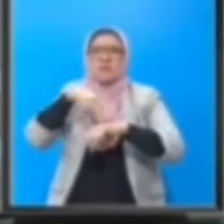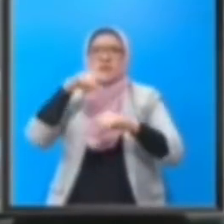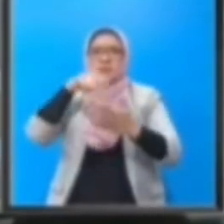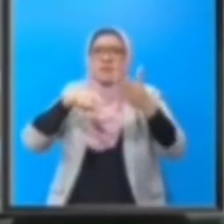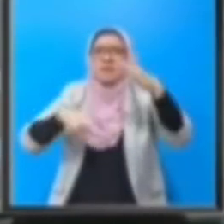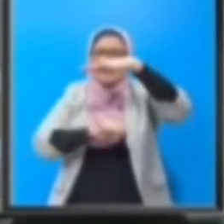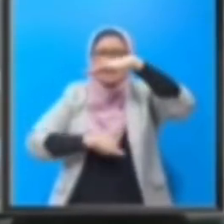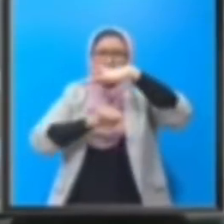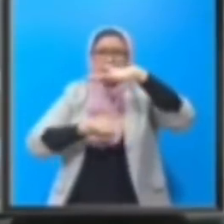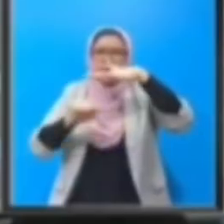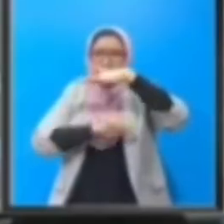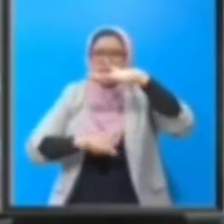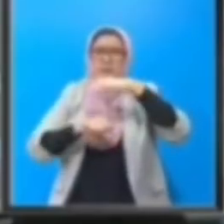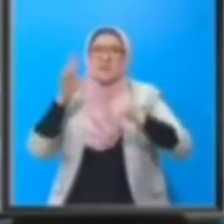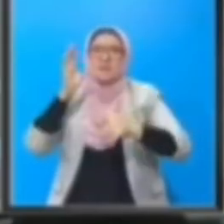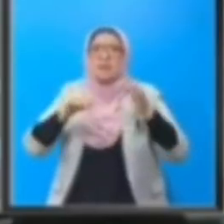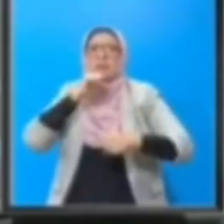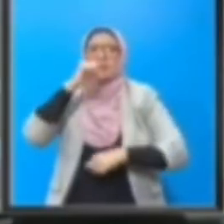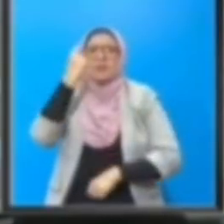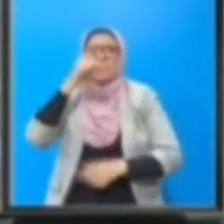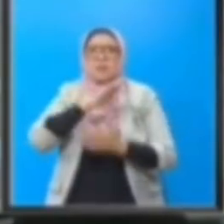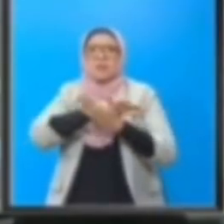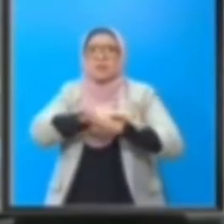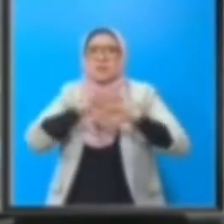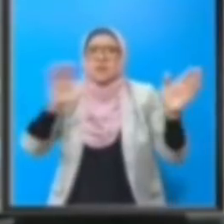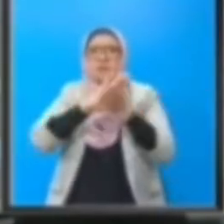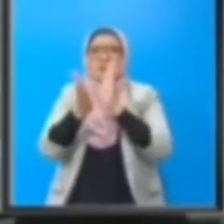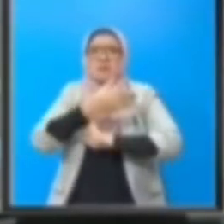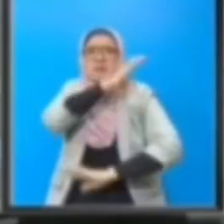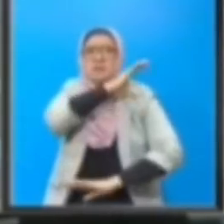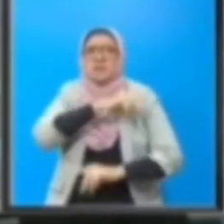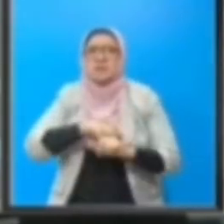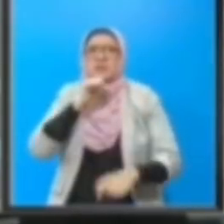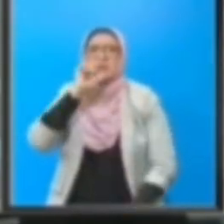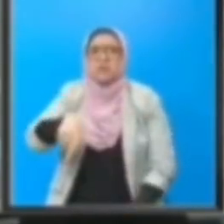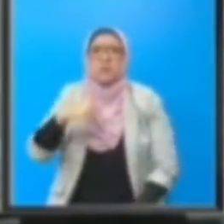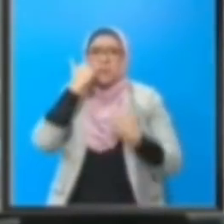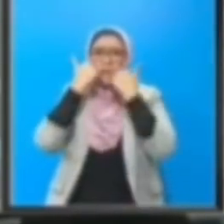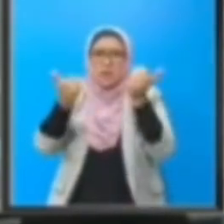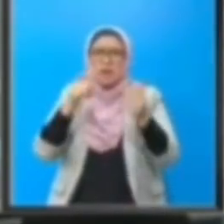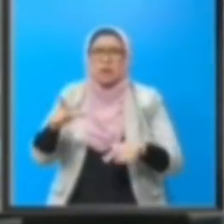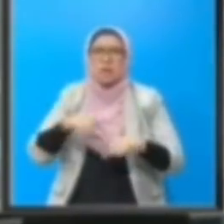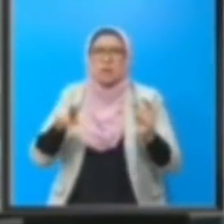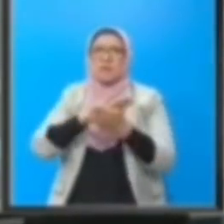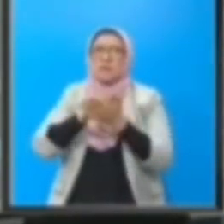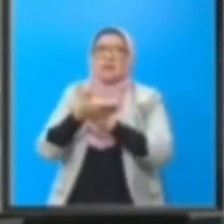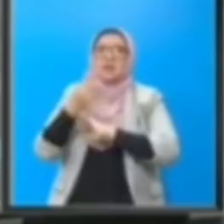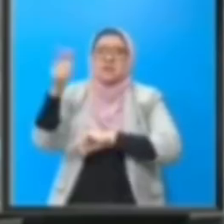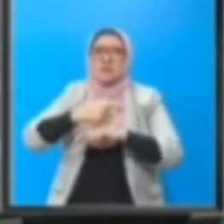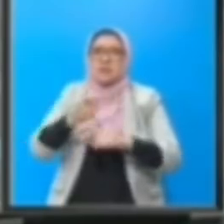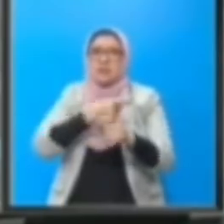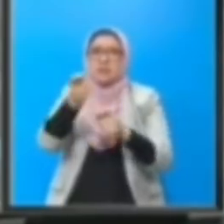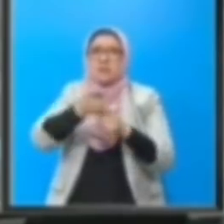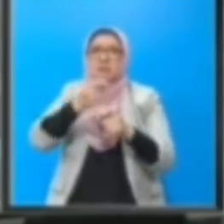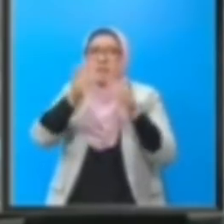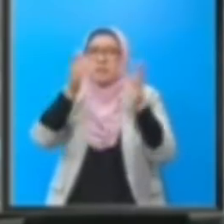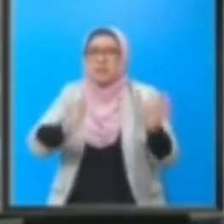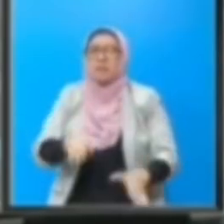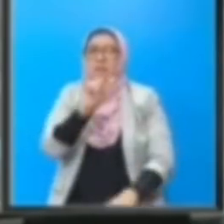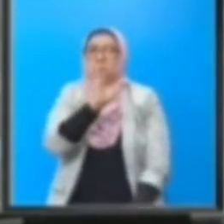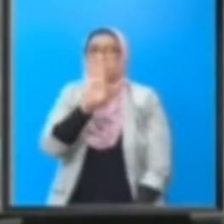lah, asas. Kau tak faham, jangan jadi speaker lah. Malu lah. You have become laughing stock, you know. Okay, YB